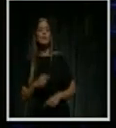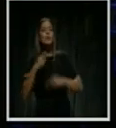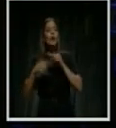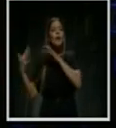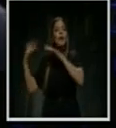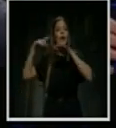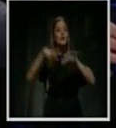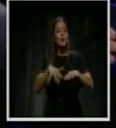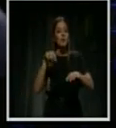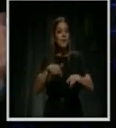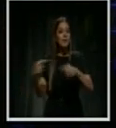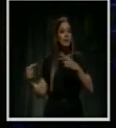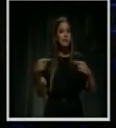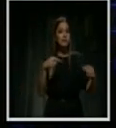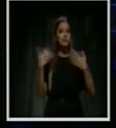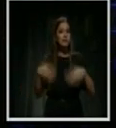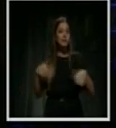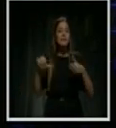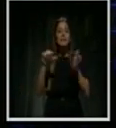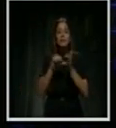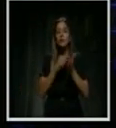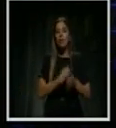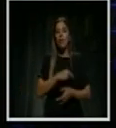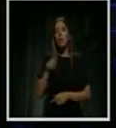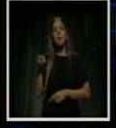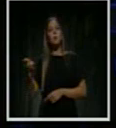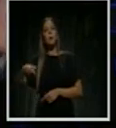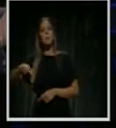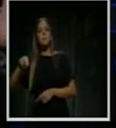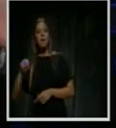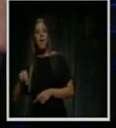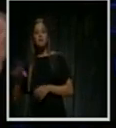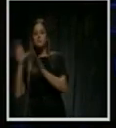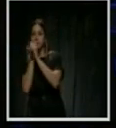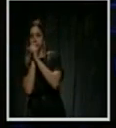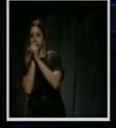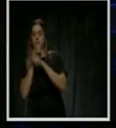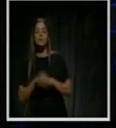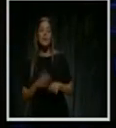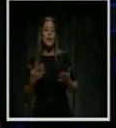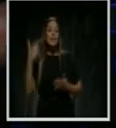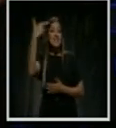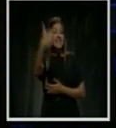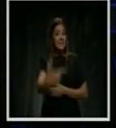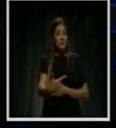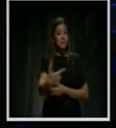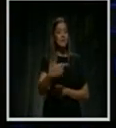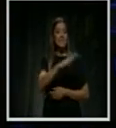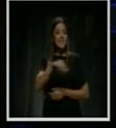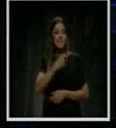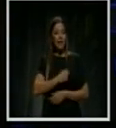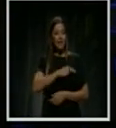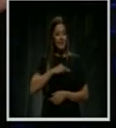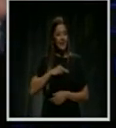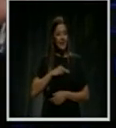għall-pajjiżna, li l-oppożizzjoni għandha skiet assolut fuqha. U għalhekk li nhar is-Sibt il-poplu Malti, kontrarjament għal dak li